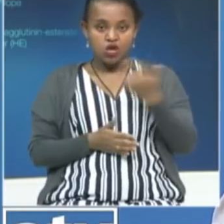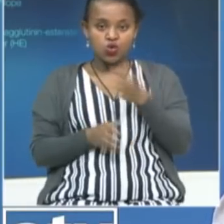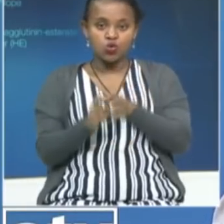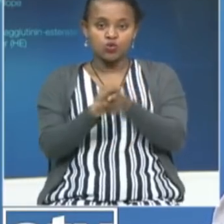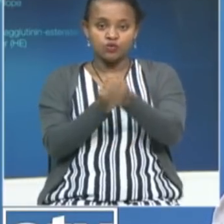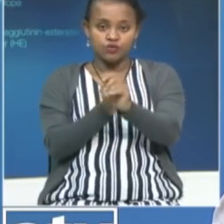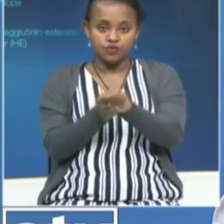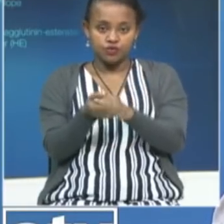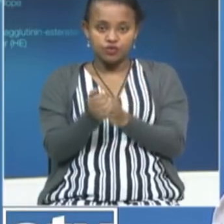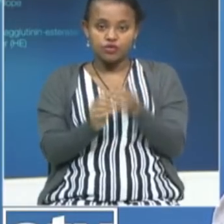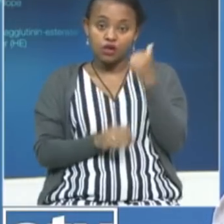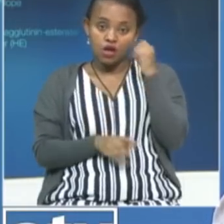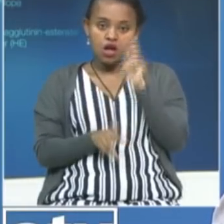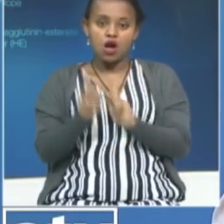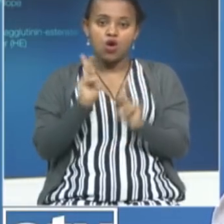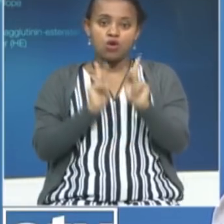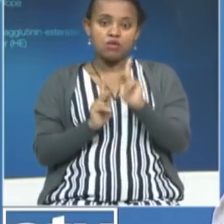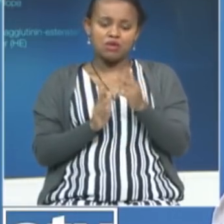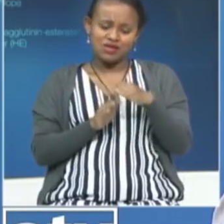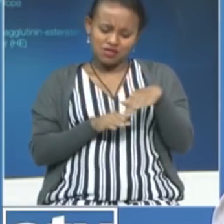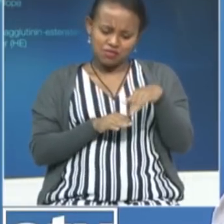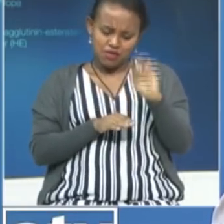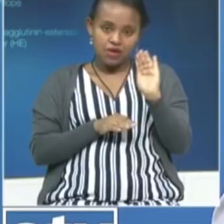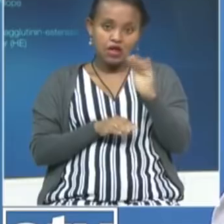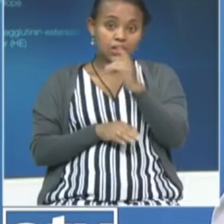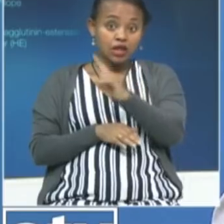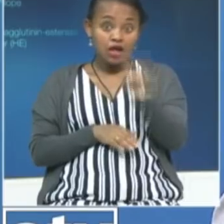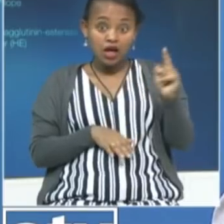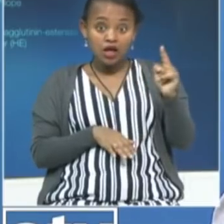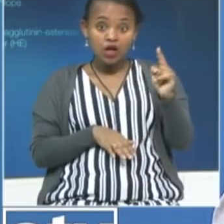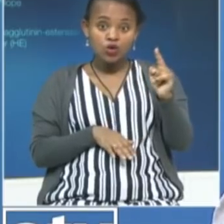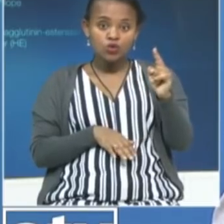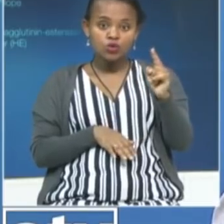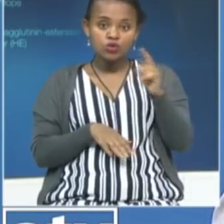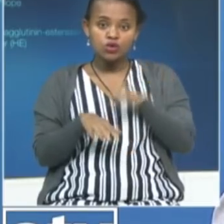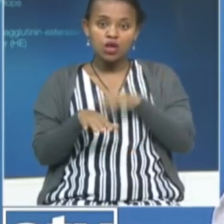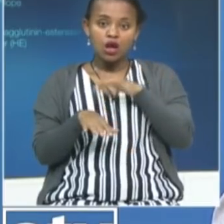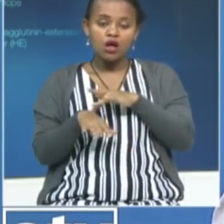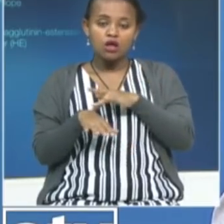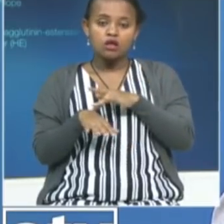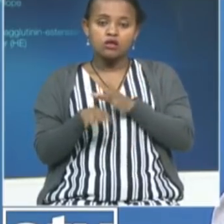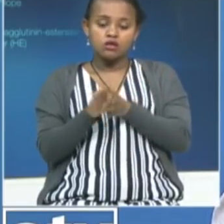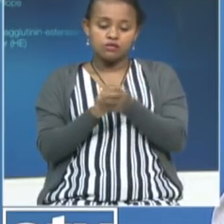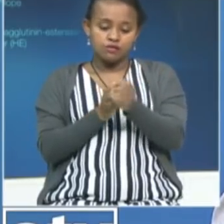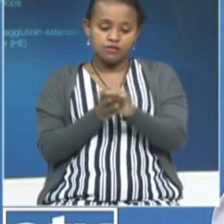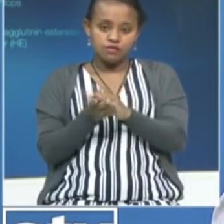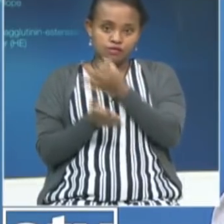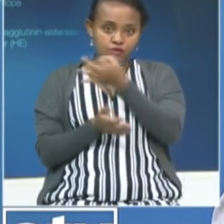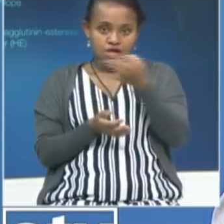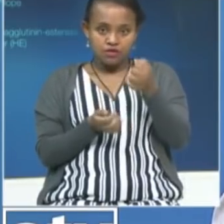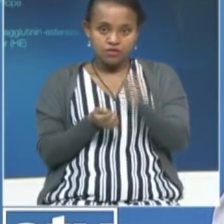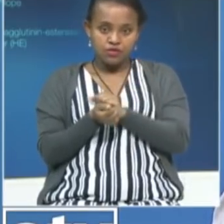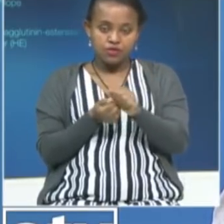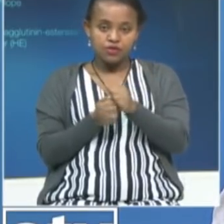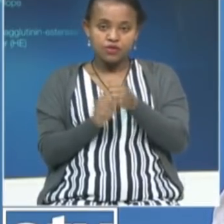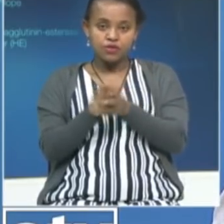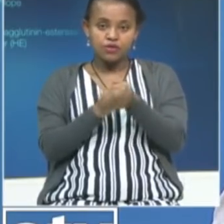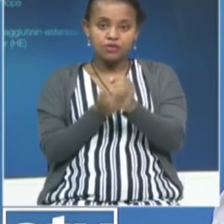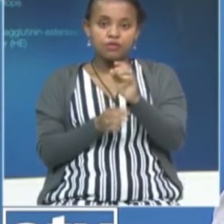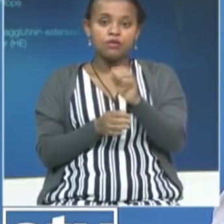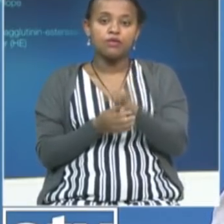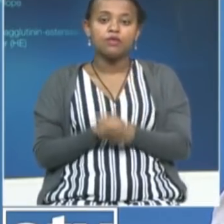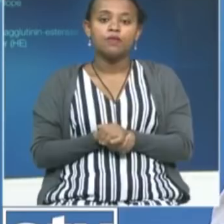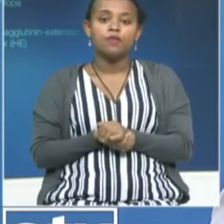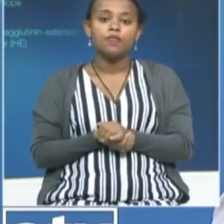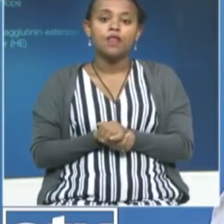እጅን መታጠብ ከሌላው ማህበረሰብ በበለጠ እያንዳንዷ ቅጽበት ላይ ሳሙናና ውሃ በደንብ መታጠብ እንግዲህ